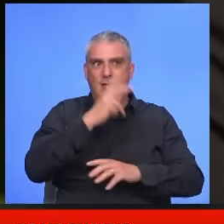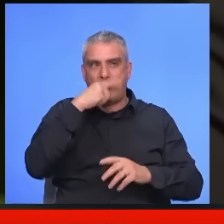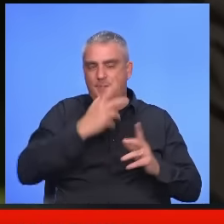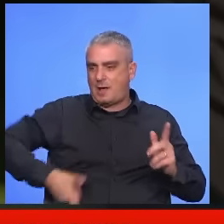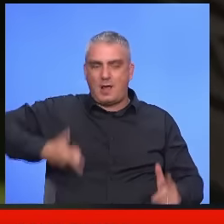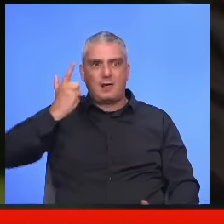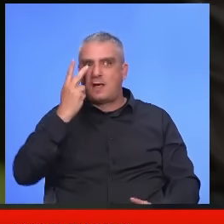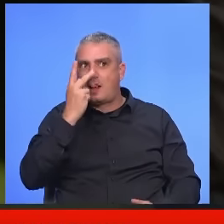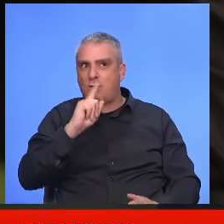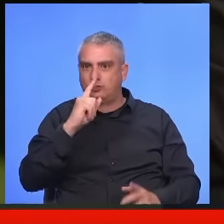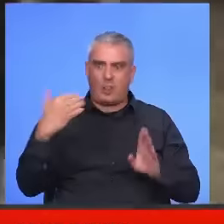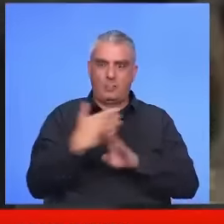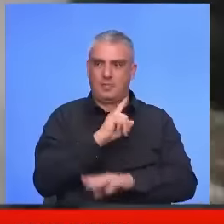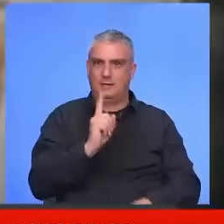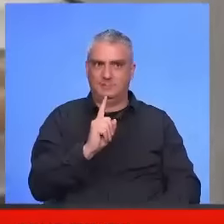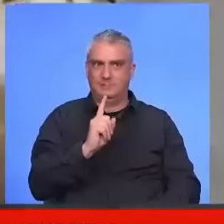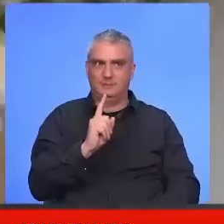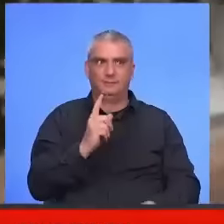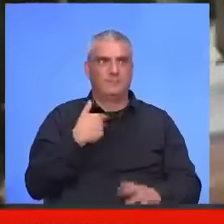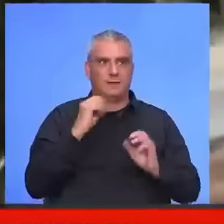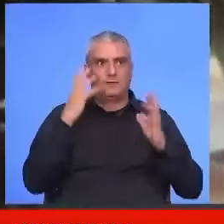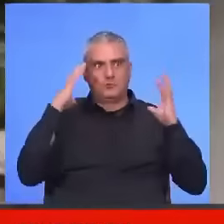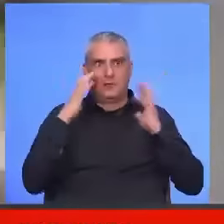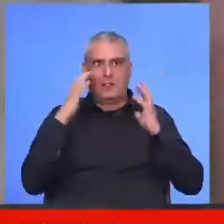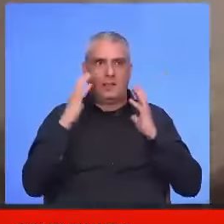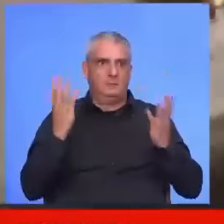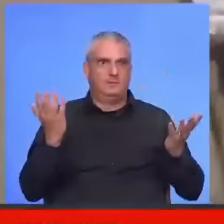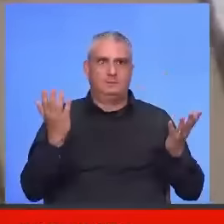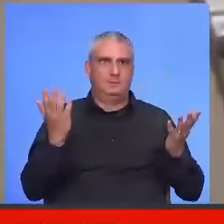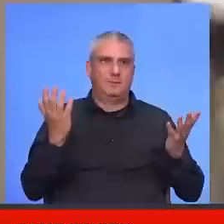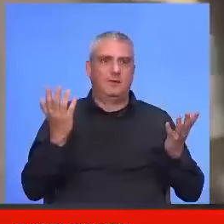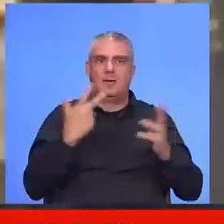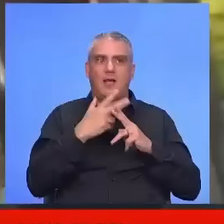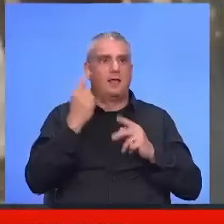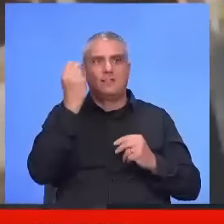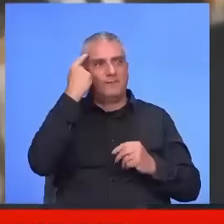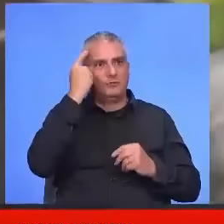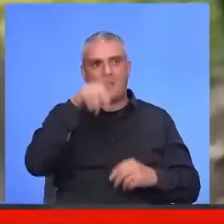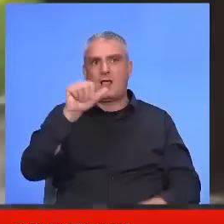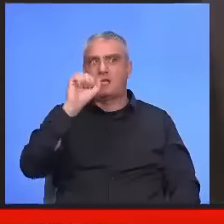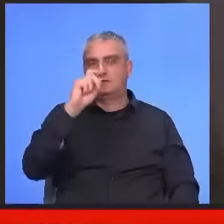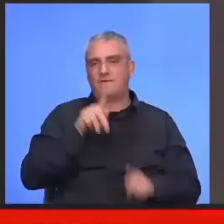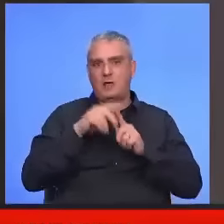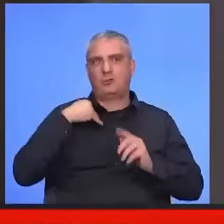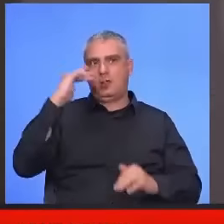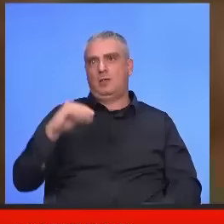האקדח, לראות שלא נכנסים. כאילו, הייתי ממש בלחץ, כאילו... הדבר הכי שחשבתי זה על הסף. אח שלי